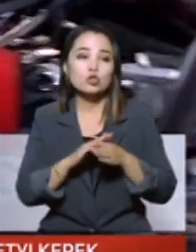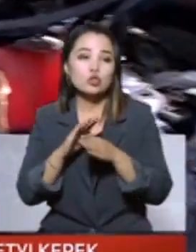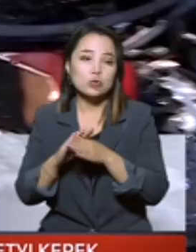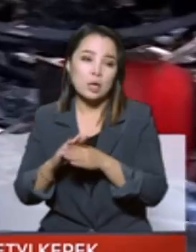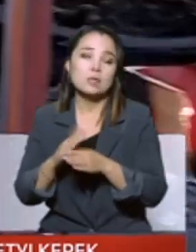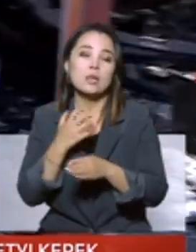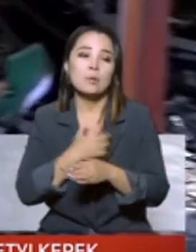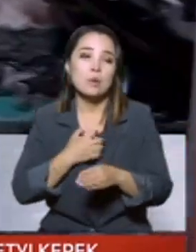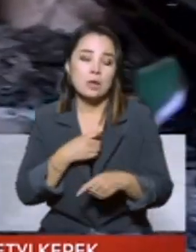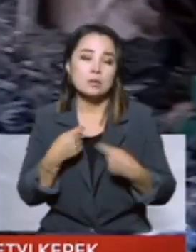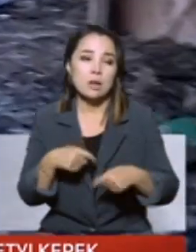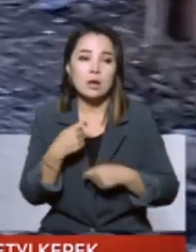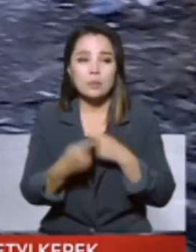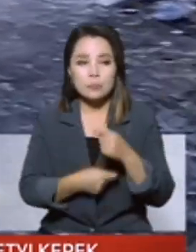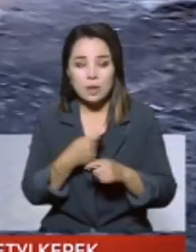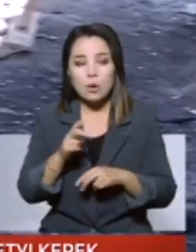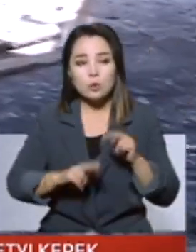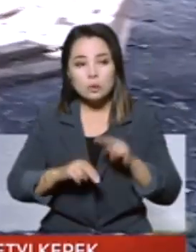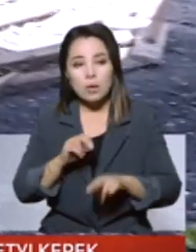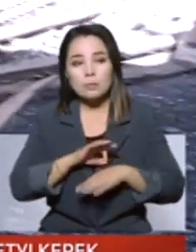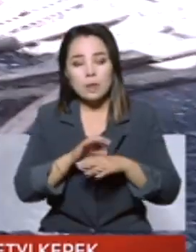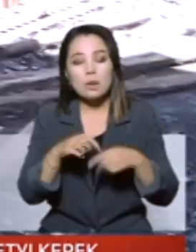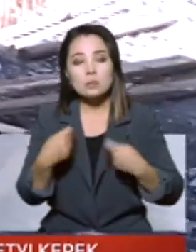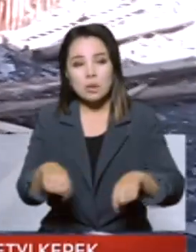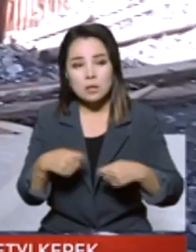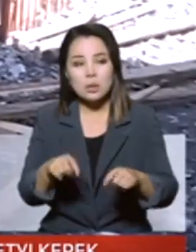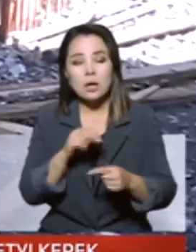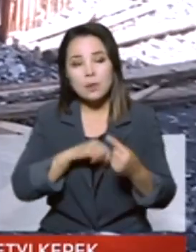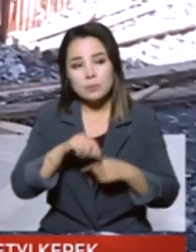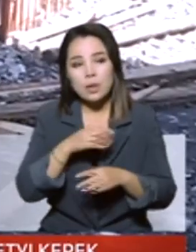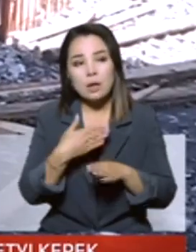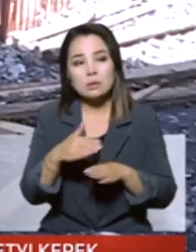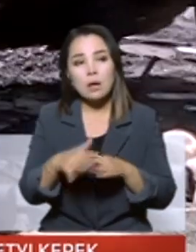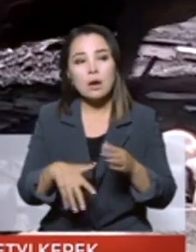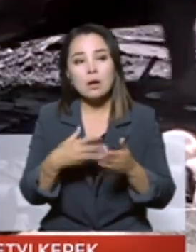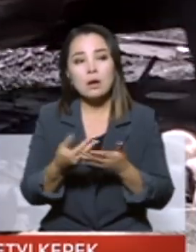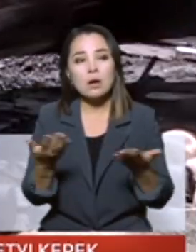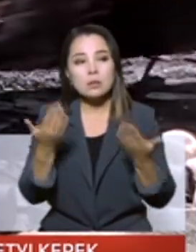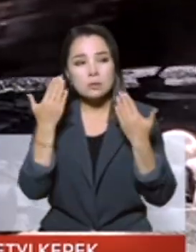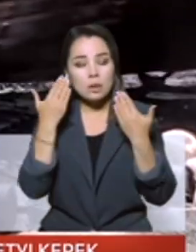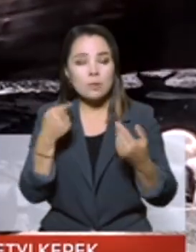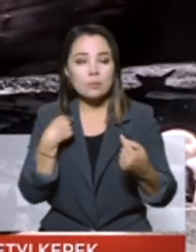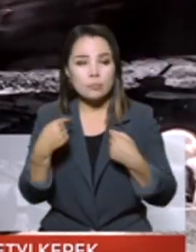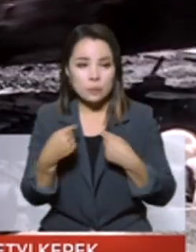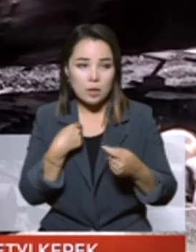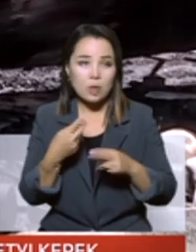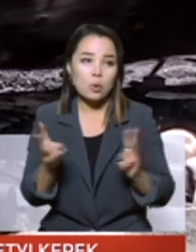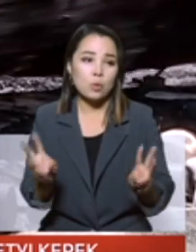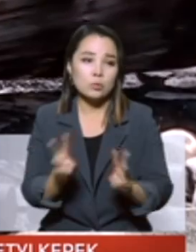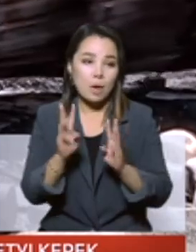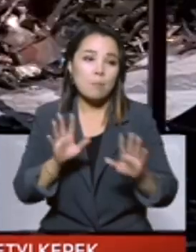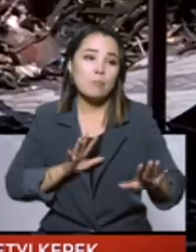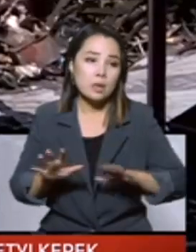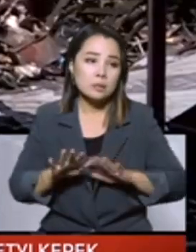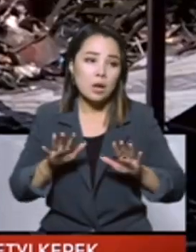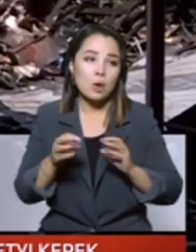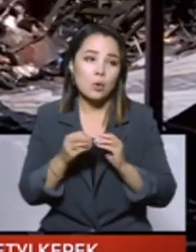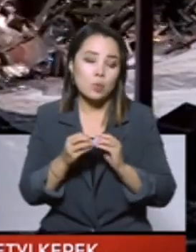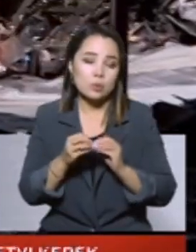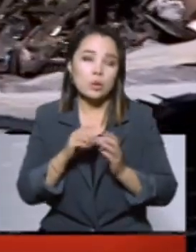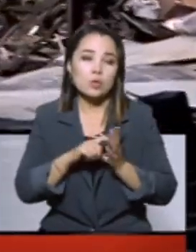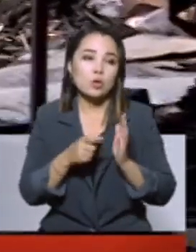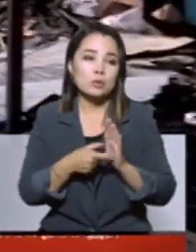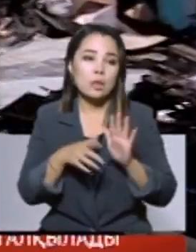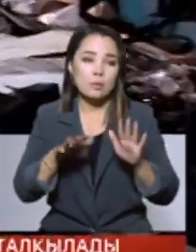қажетті заттар мен құрылыс материалын саудалап келген кәсіпкер енді несені қалай төлейтінін білмейді. Өрт кезінде базардағы 10 шақты